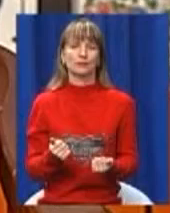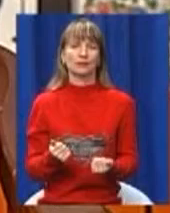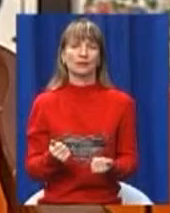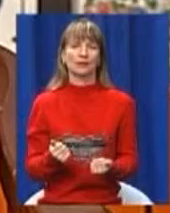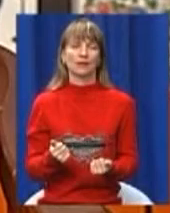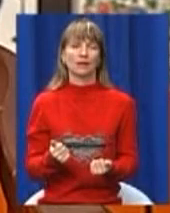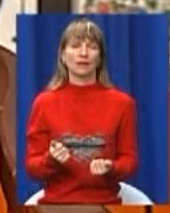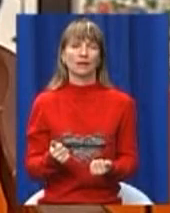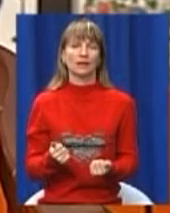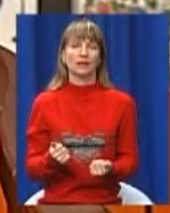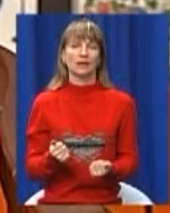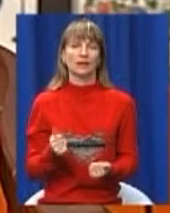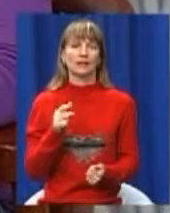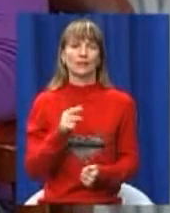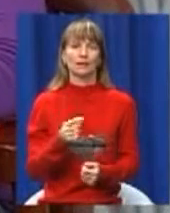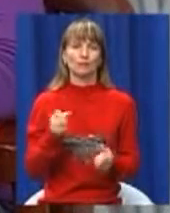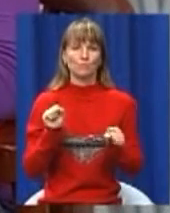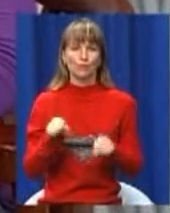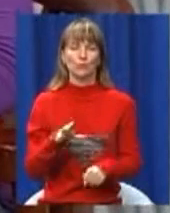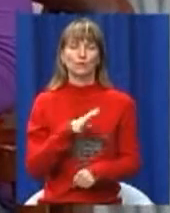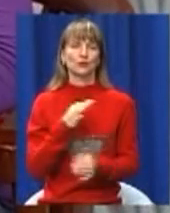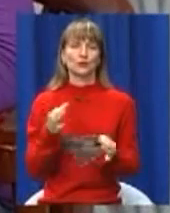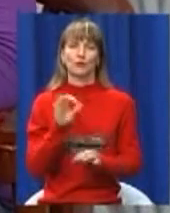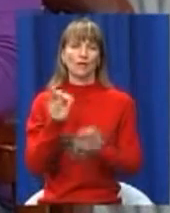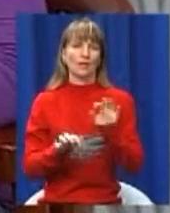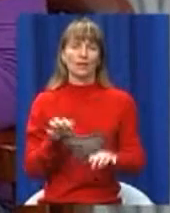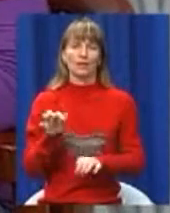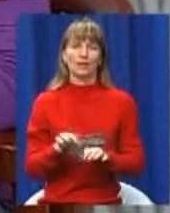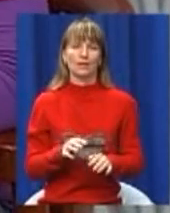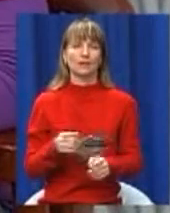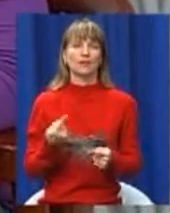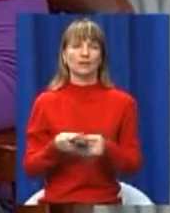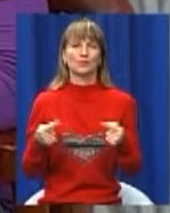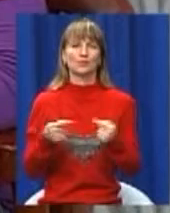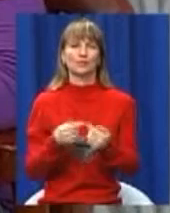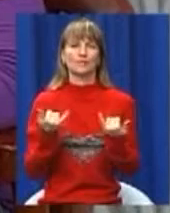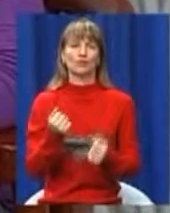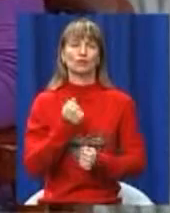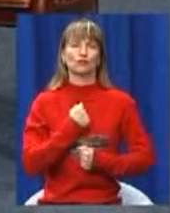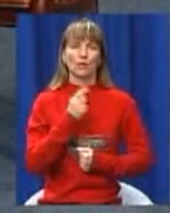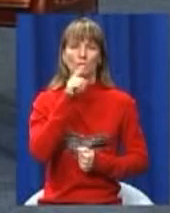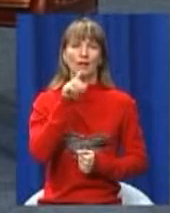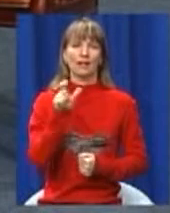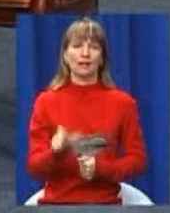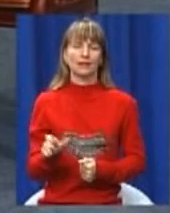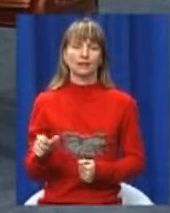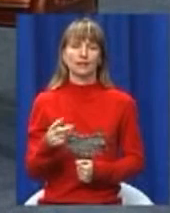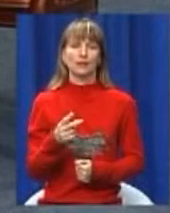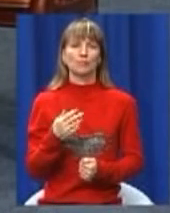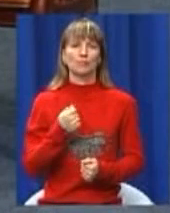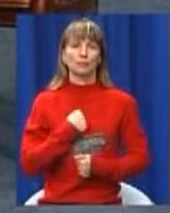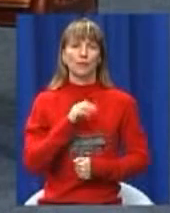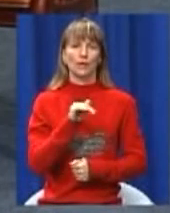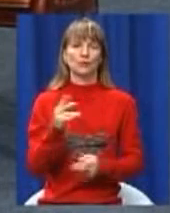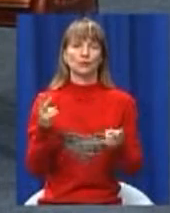Може, не роздере нічого. Це цілком вірно. Ну, а сьогодні, на жаль, маленькі телеглядачі, ми з вами мусимо